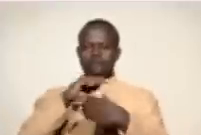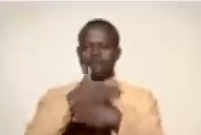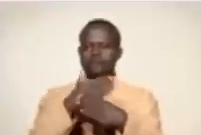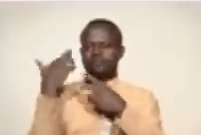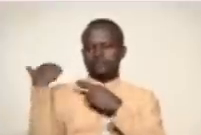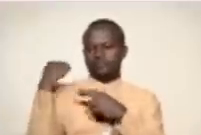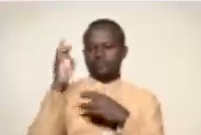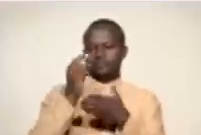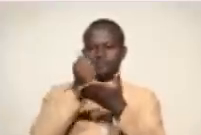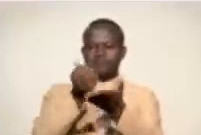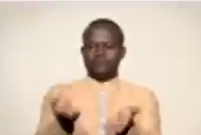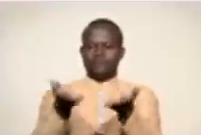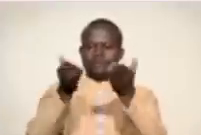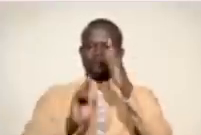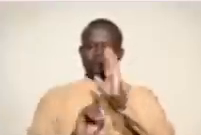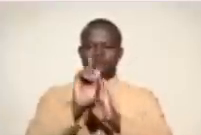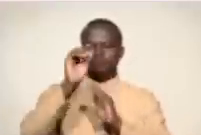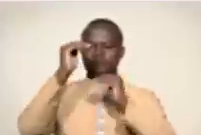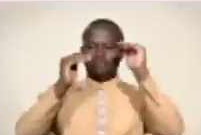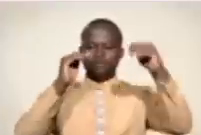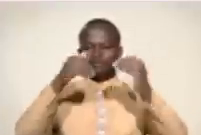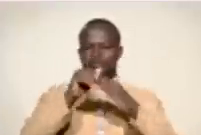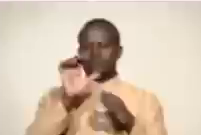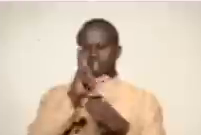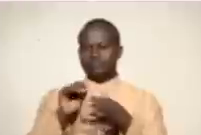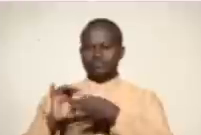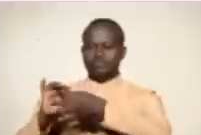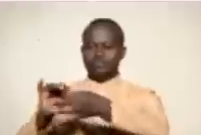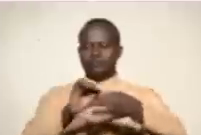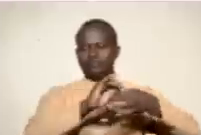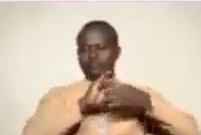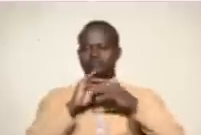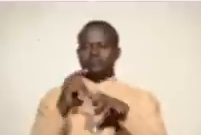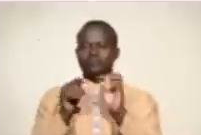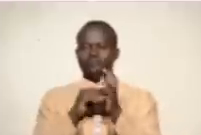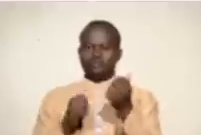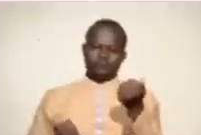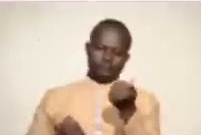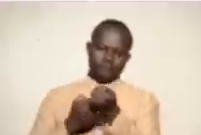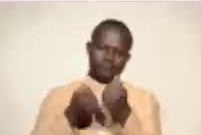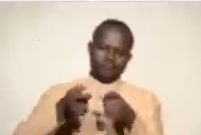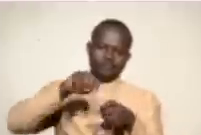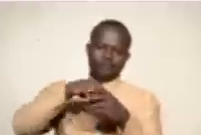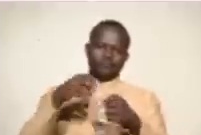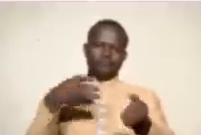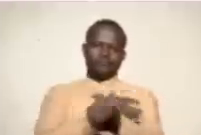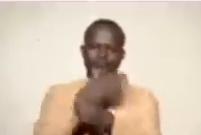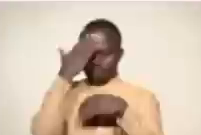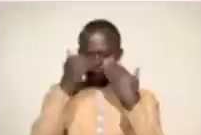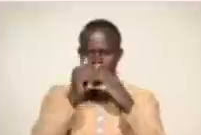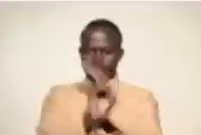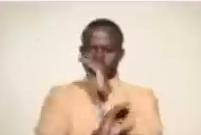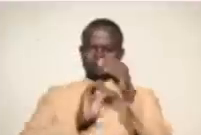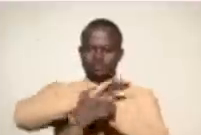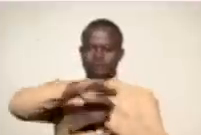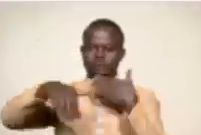inshingano. Ibi bizafasha mu kuzamura iterambere mu rwego rw'umuryango wa Afurika yunze ubumwe ugitse bitwunganire kongera imbaraga kugira ngo ibihugu